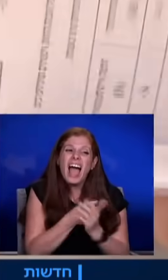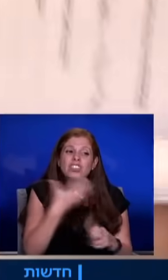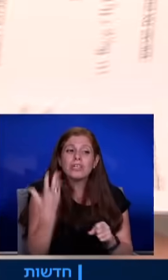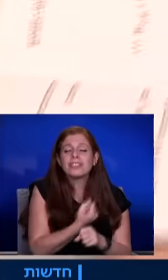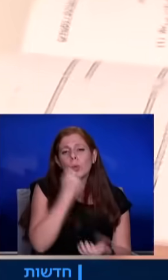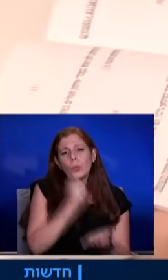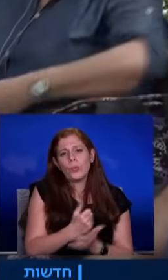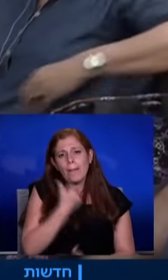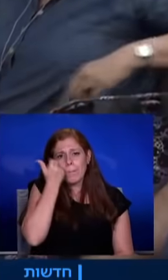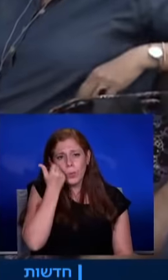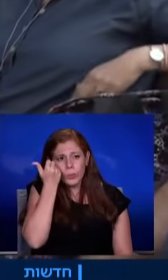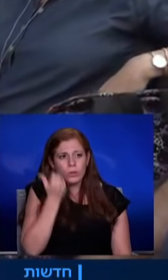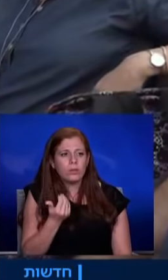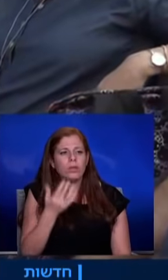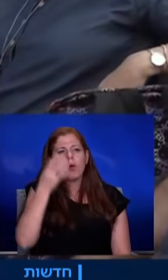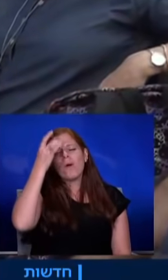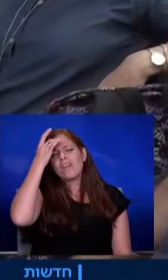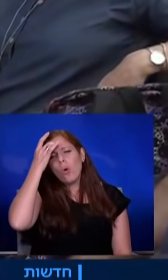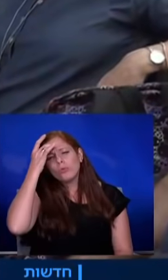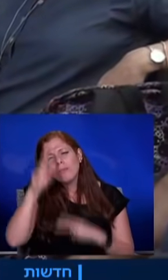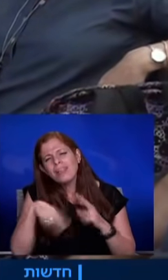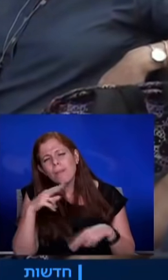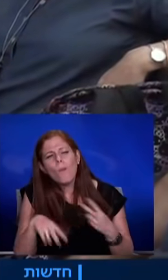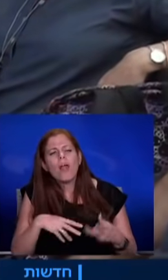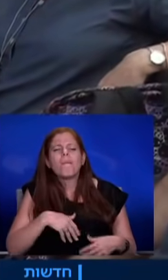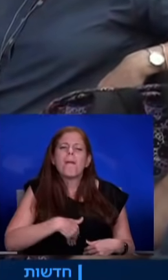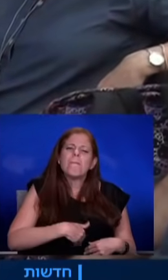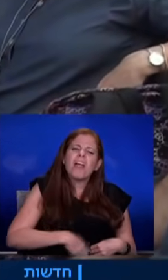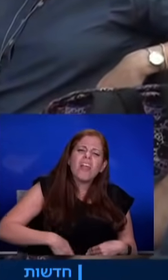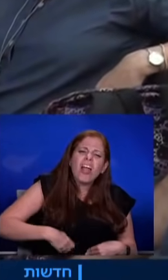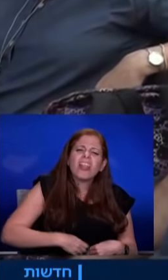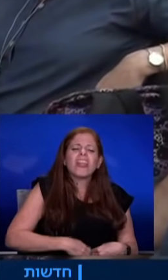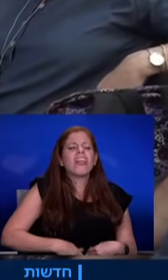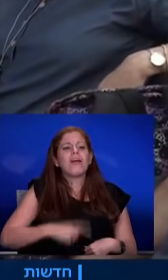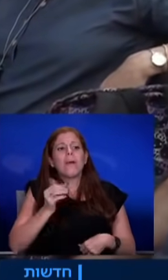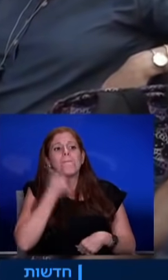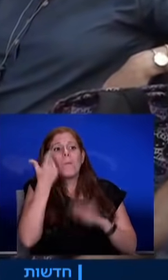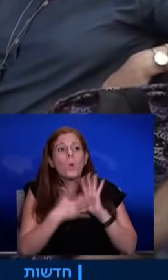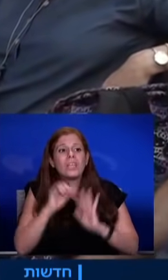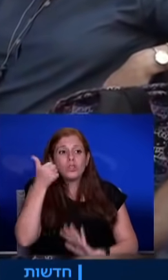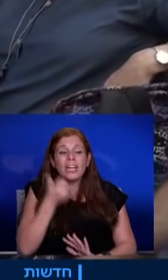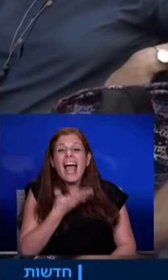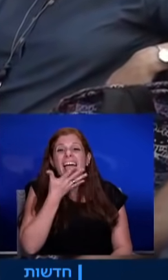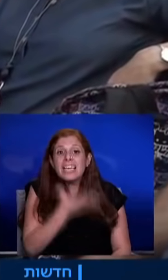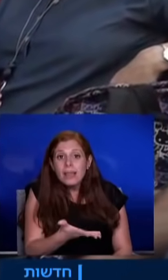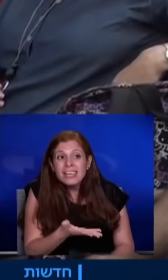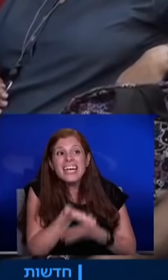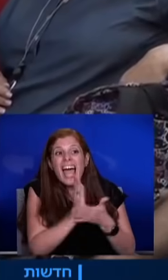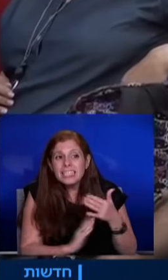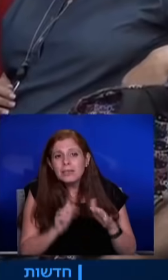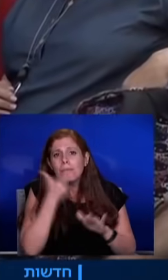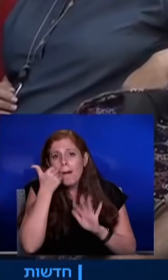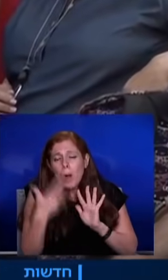תעודת בגרות. כואב לי הראש מהטיפולים, כואבת לי הבטן. בבגרות הראשונה שלי הקיתי חצי